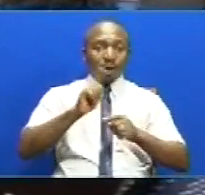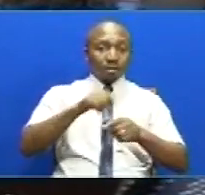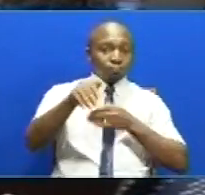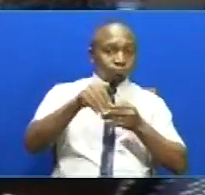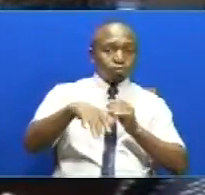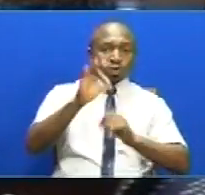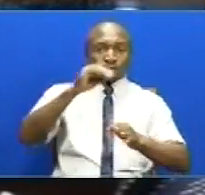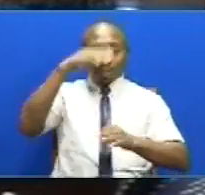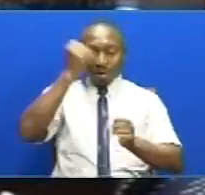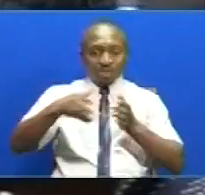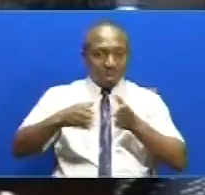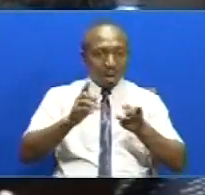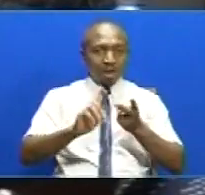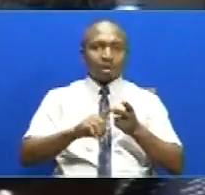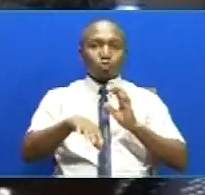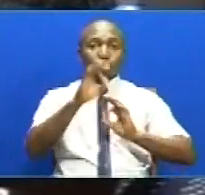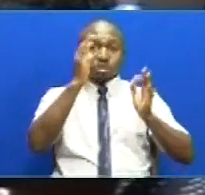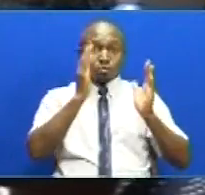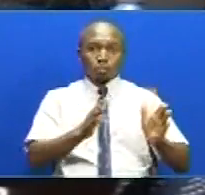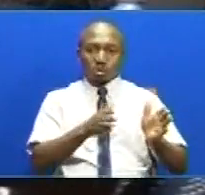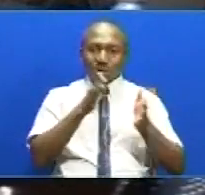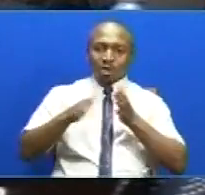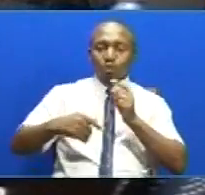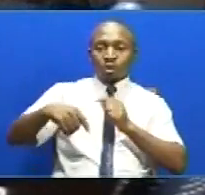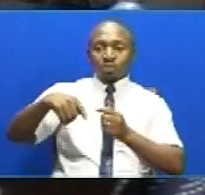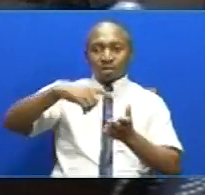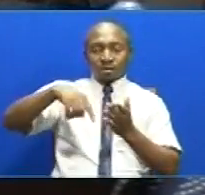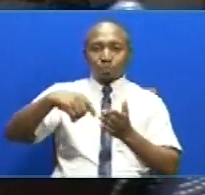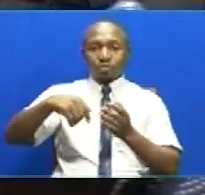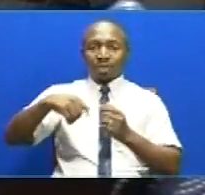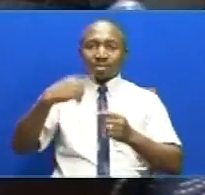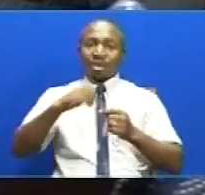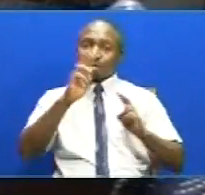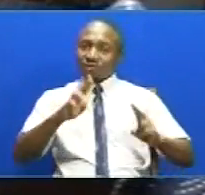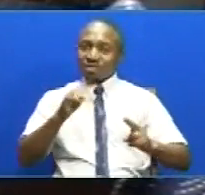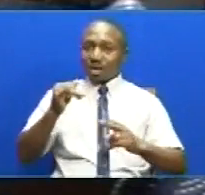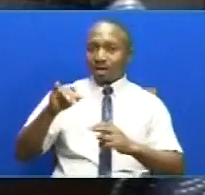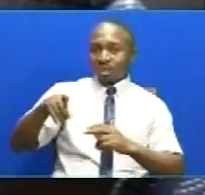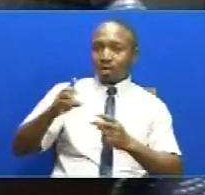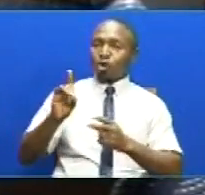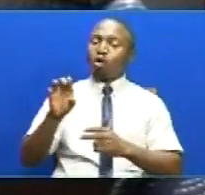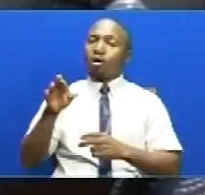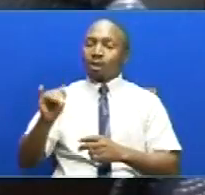uchaguzi mkuu limeandaliwa na kituo cha sera za kimataifa CIP. Dorin Mlai, TBC.